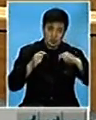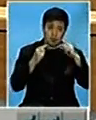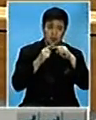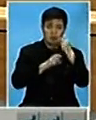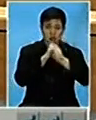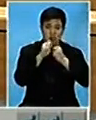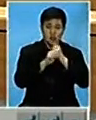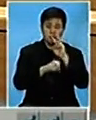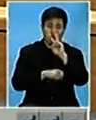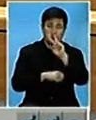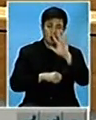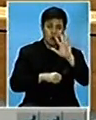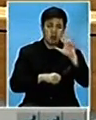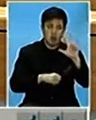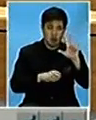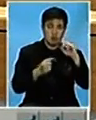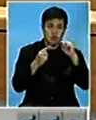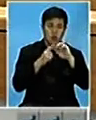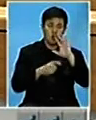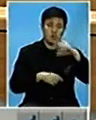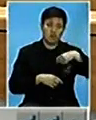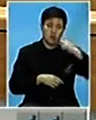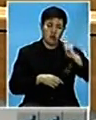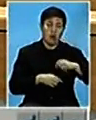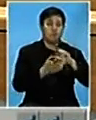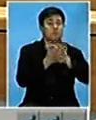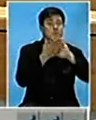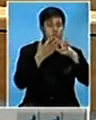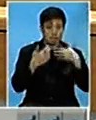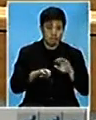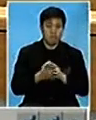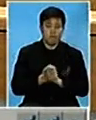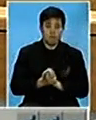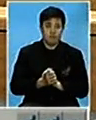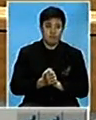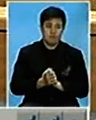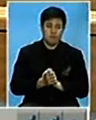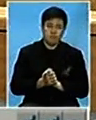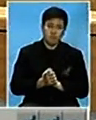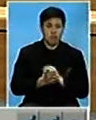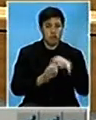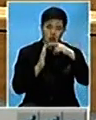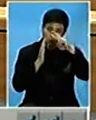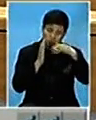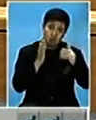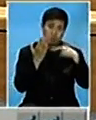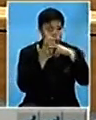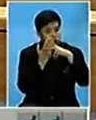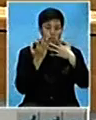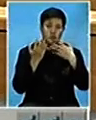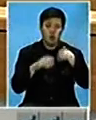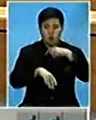ำปี2553ของศาลรัฐธรรมนูญนะครับอ่านบ้างไม่ได้อ่านบ้างนะครับเวลาจำ